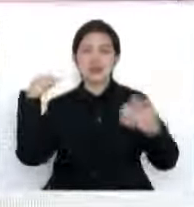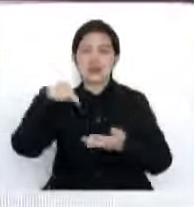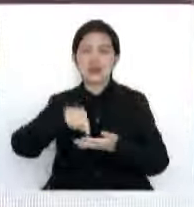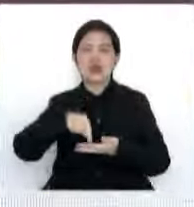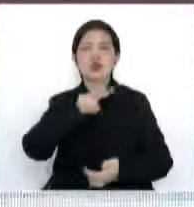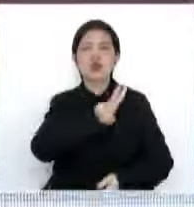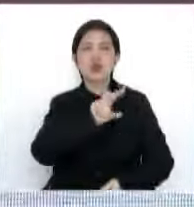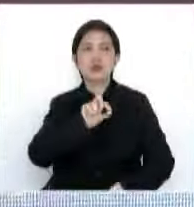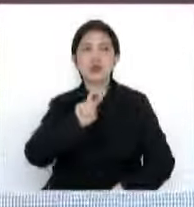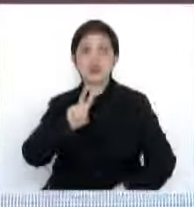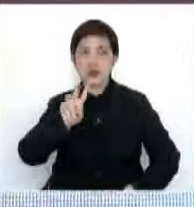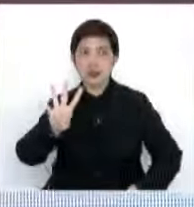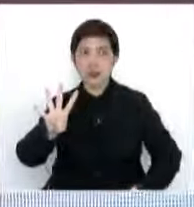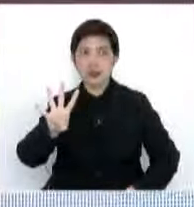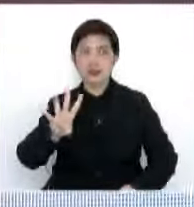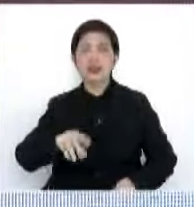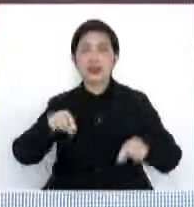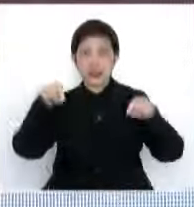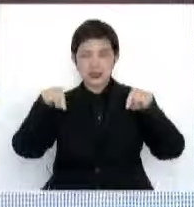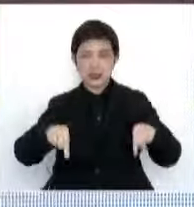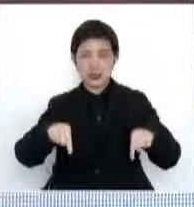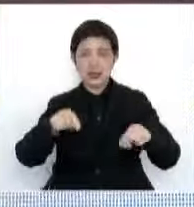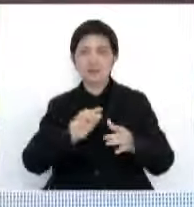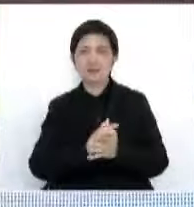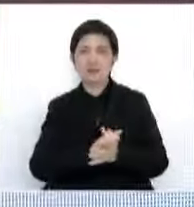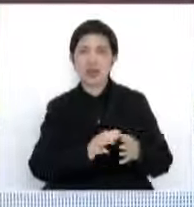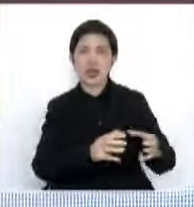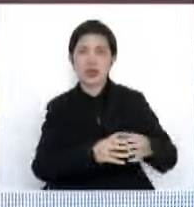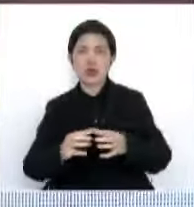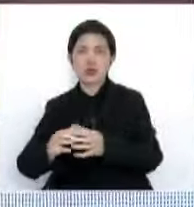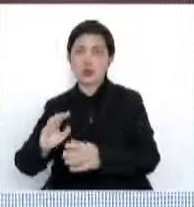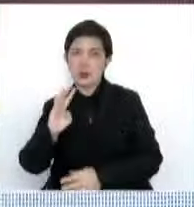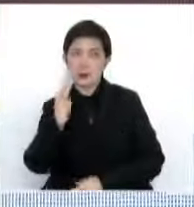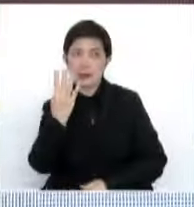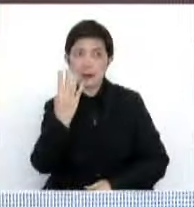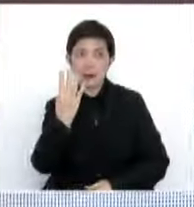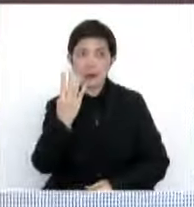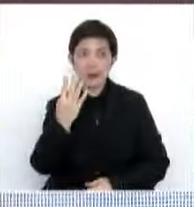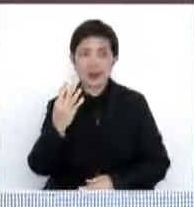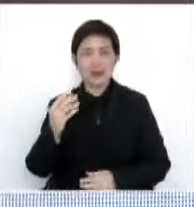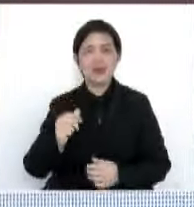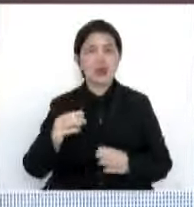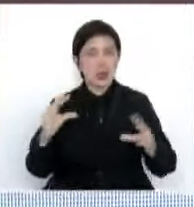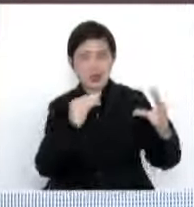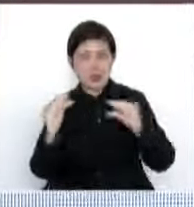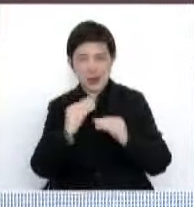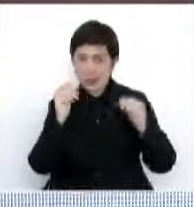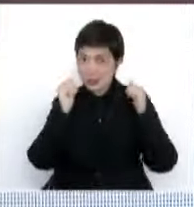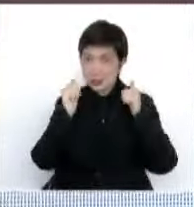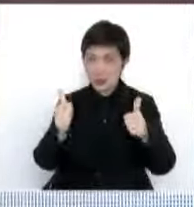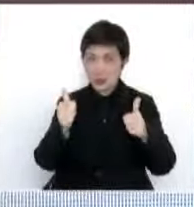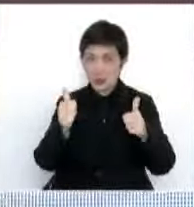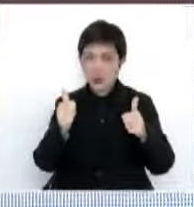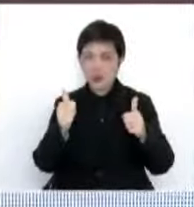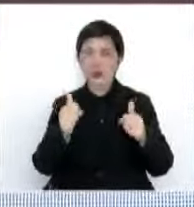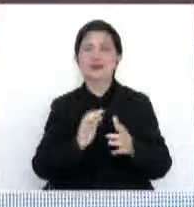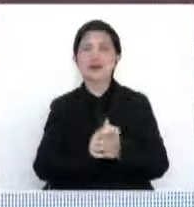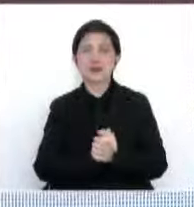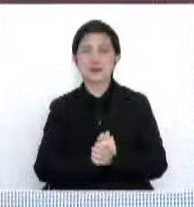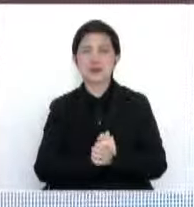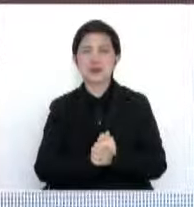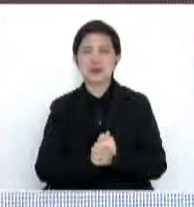2024 dan saat ini kita akan memasuki segmen keempat segmen yang lebih seru jauh lebih seru dibandingkan segmen-segmen